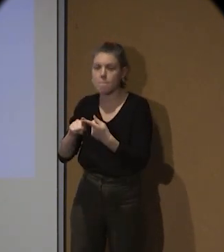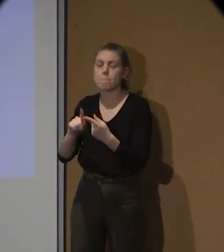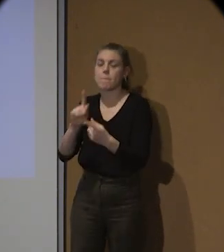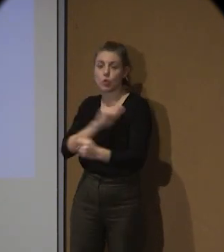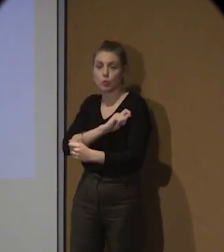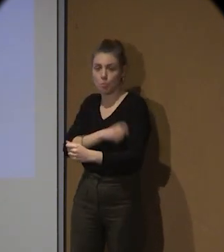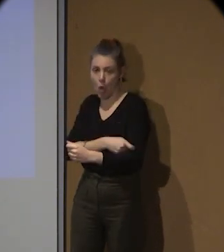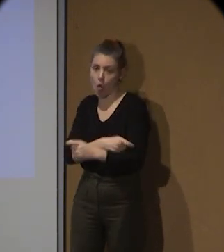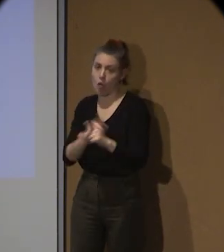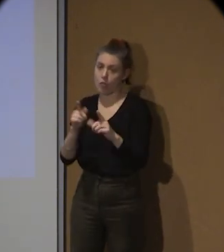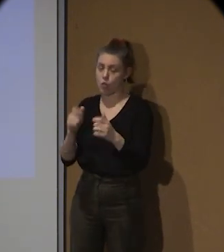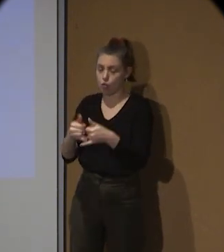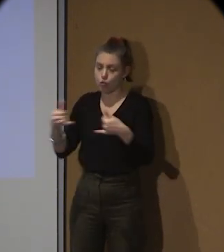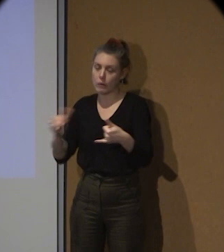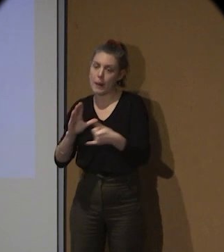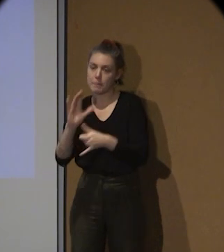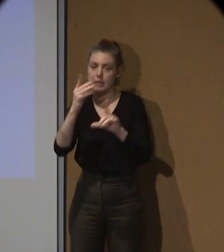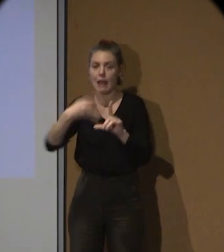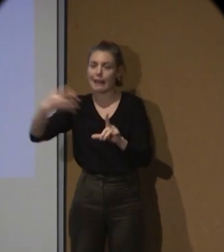C'est l'année olympique, ça c'est le truc, on parle.